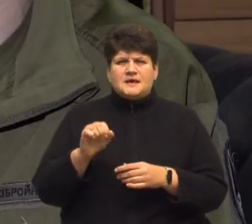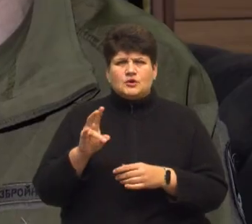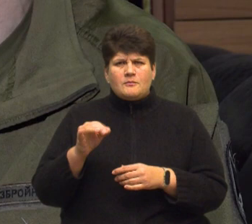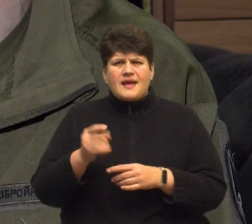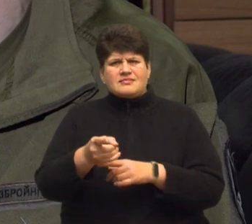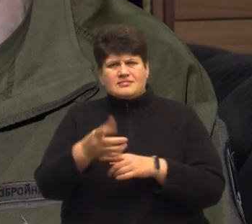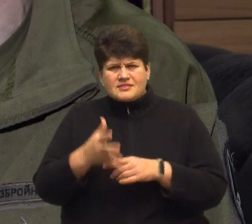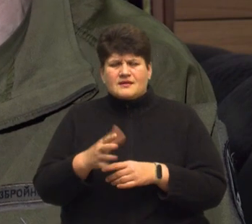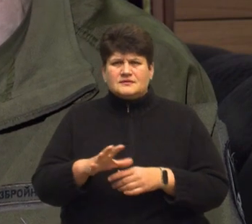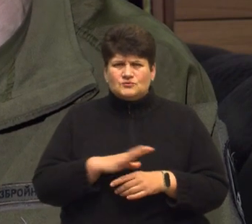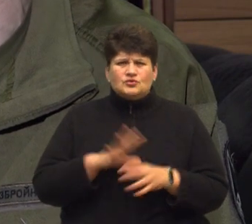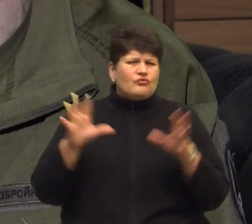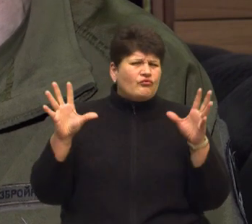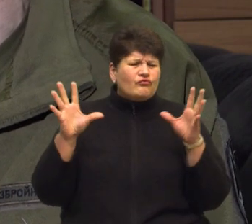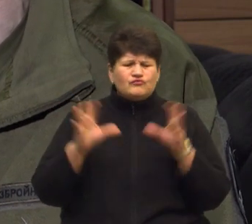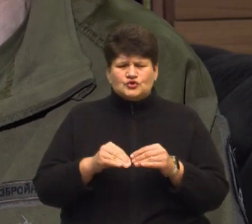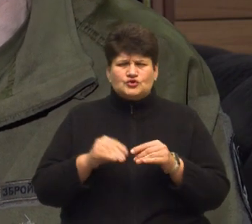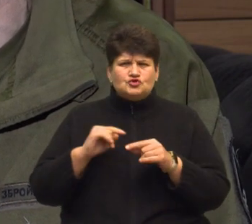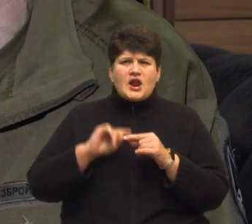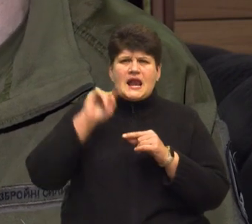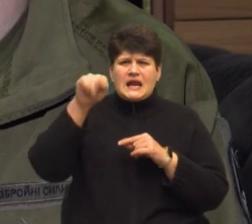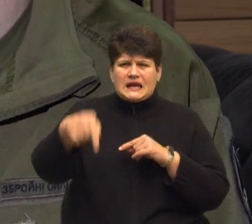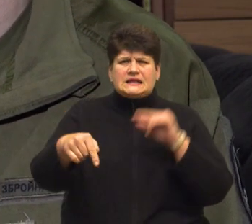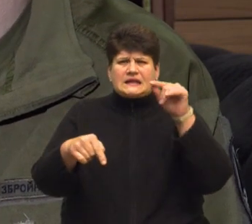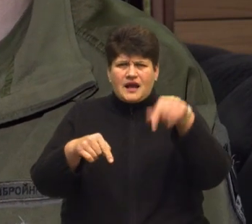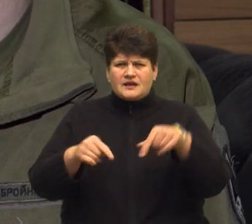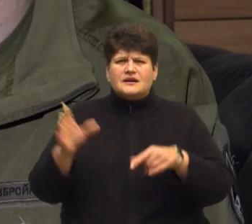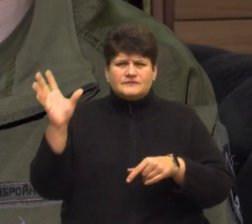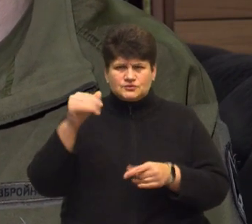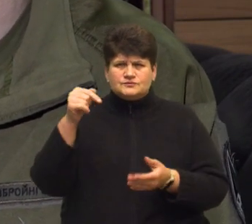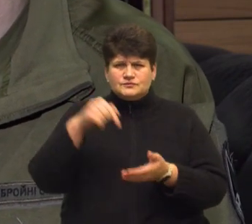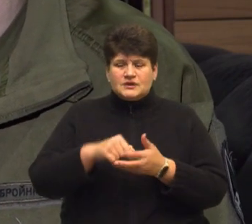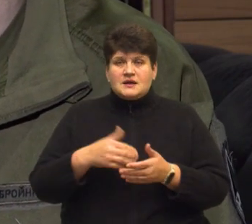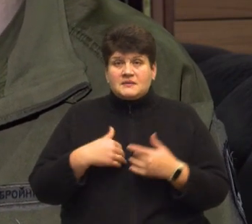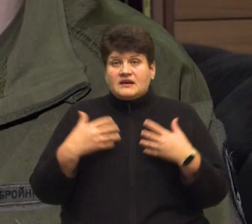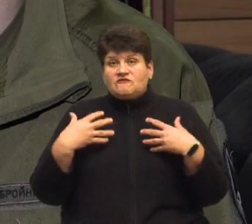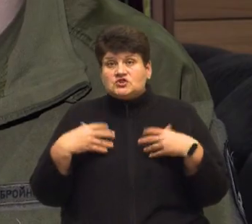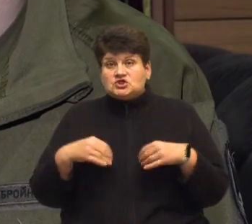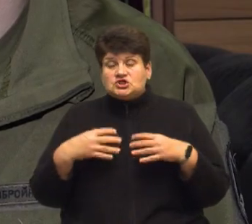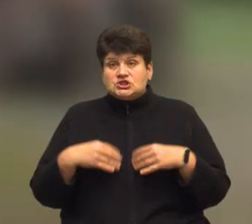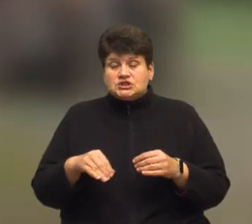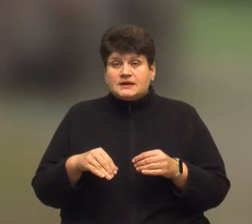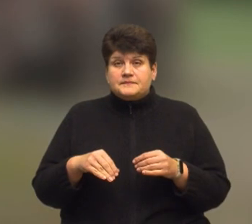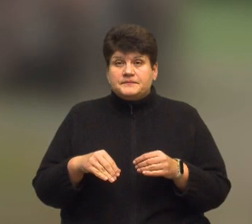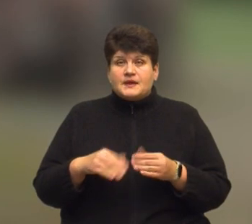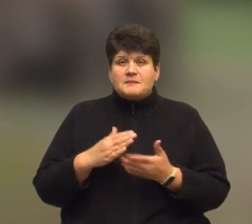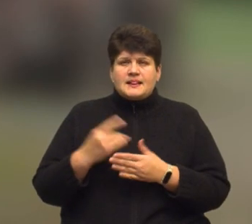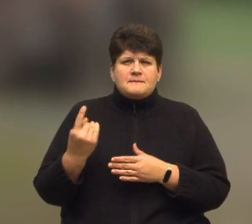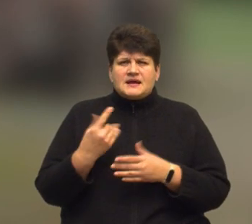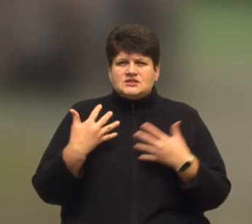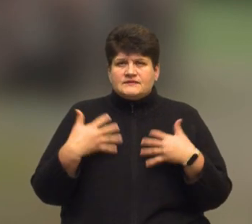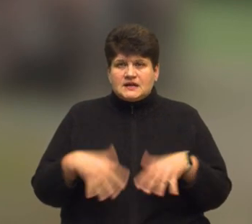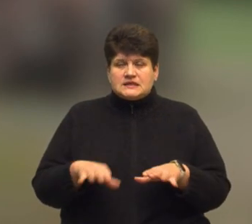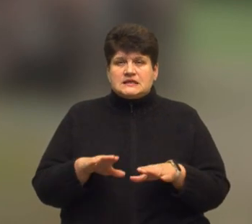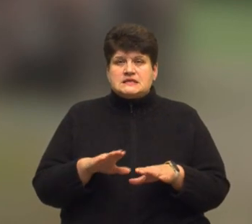самольотів в общем все що літаєть мін все то нас прилітало і ми вже там вже понесли перші втрати загинув наш